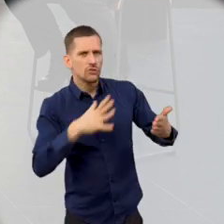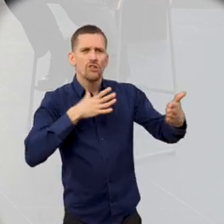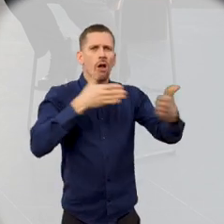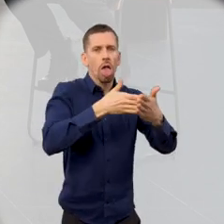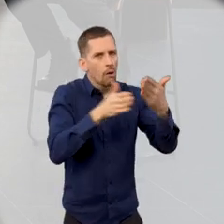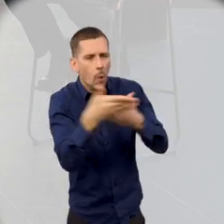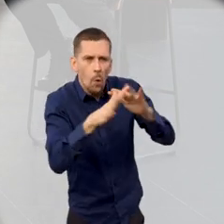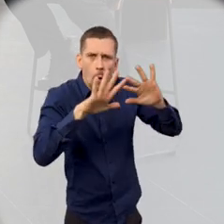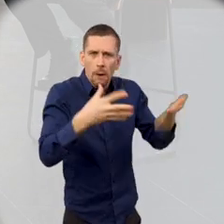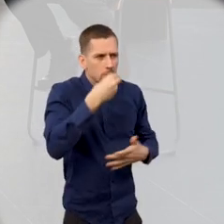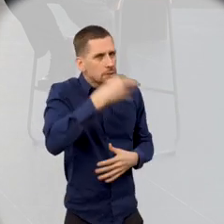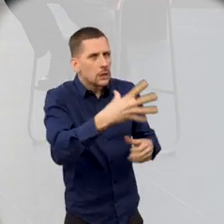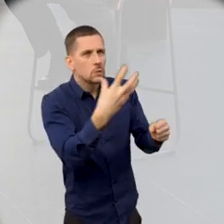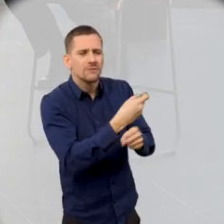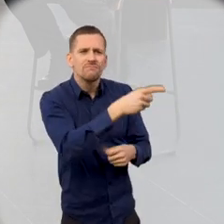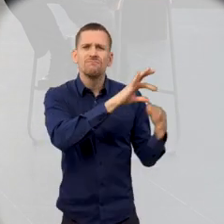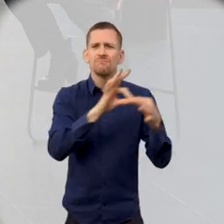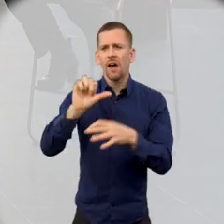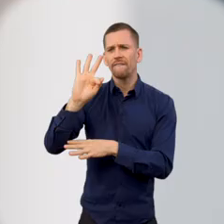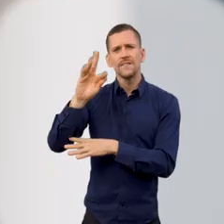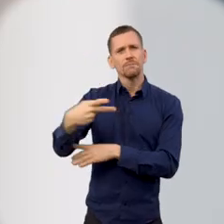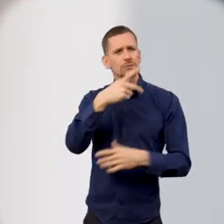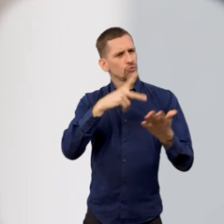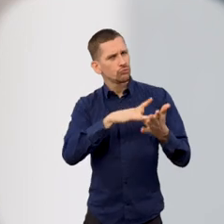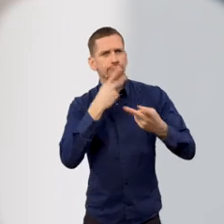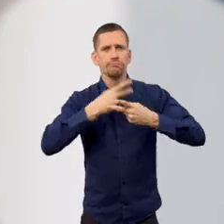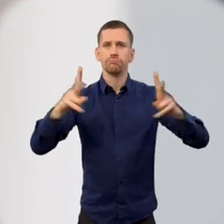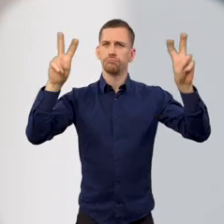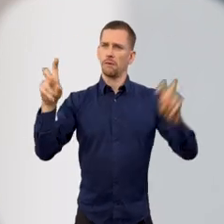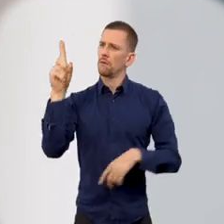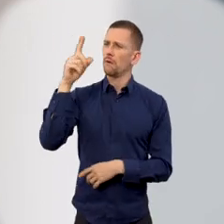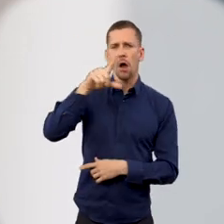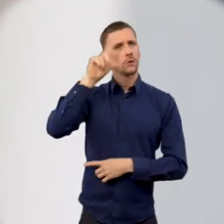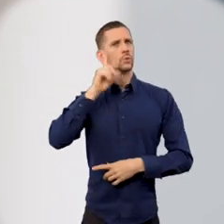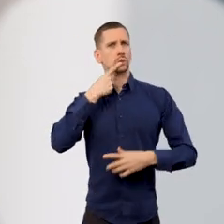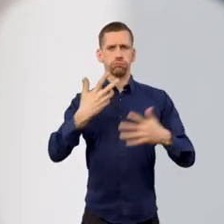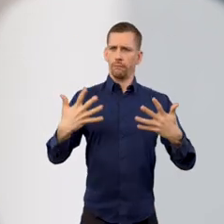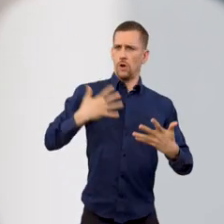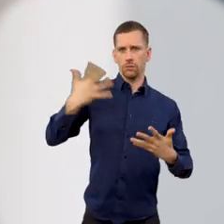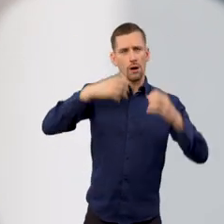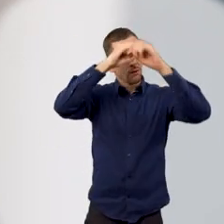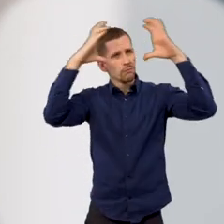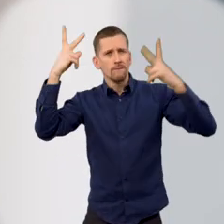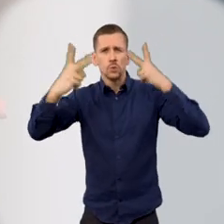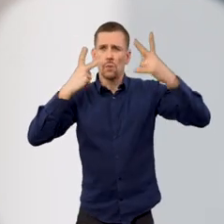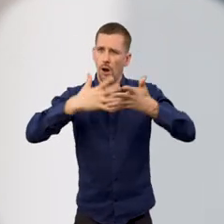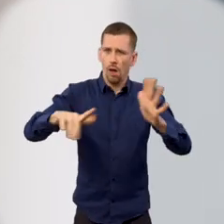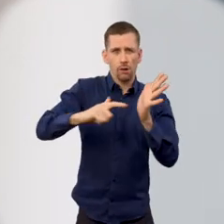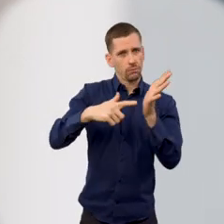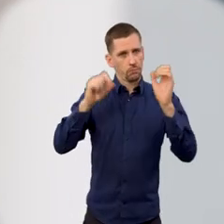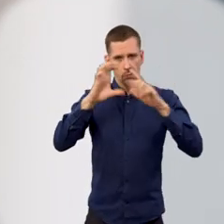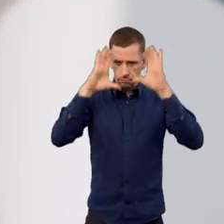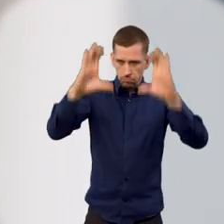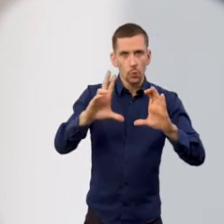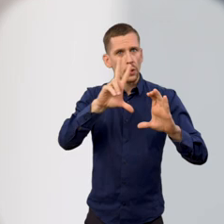à l'AFP, les sourds appréhendent le monde visuellement et grâce à la structure de la langue des signes, leur pensée, leur syntaxe est visuelle. En 3D, elle